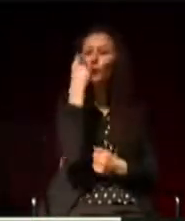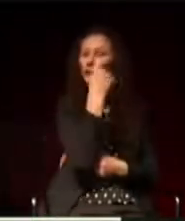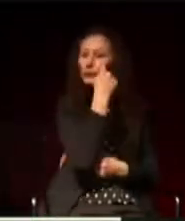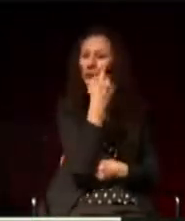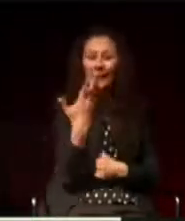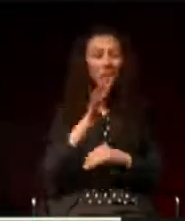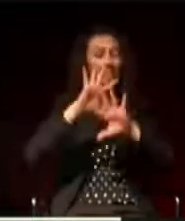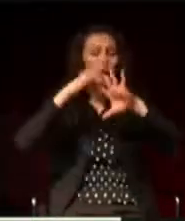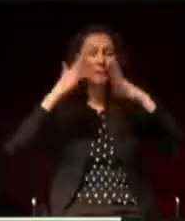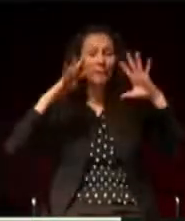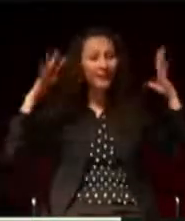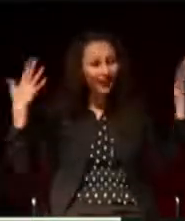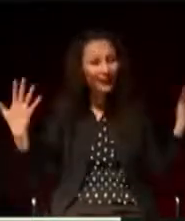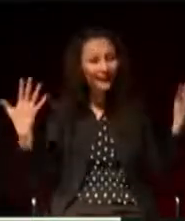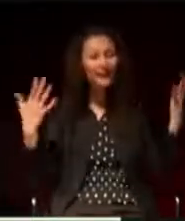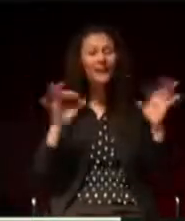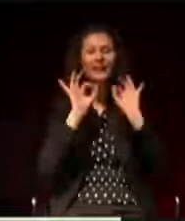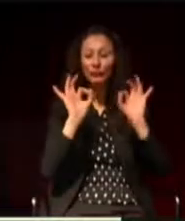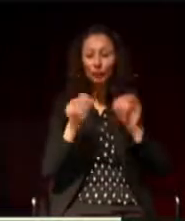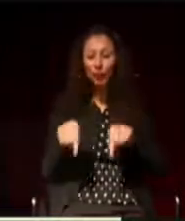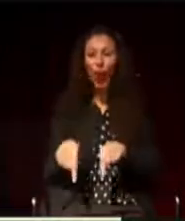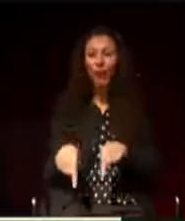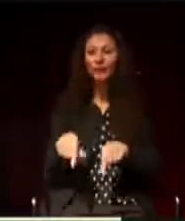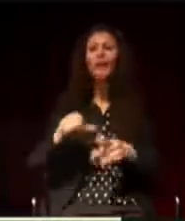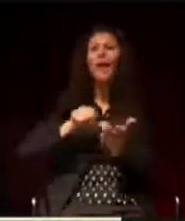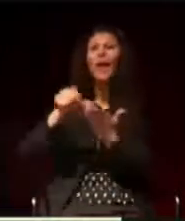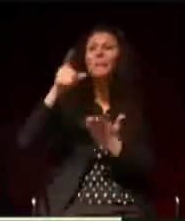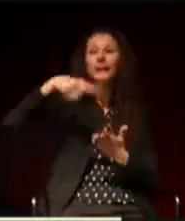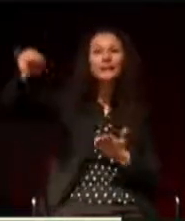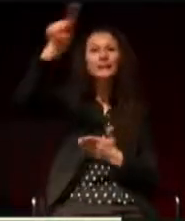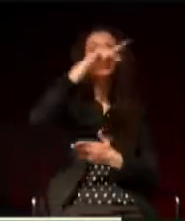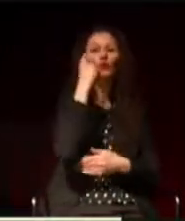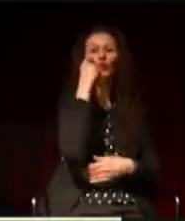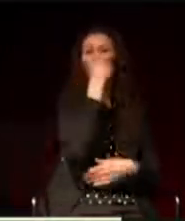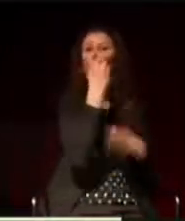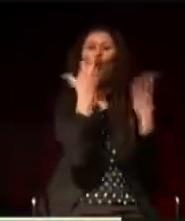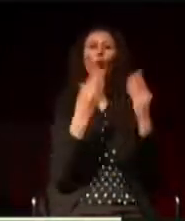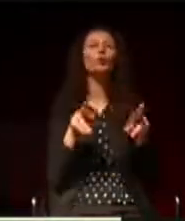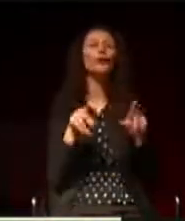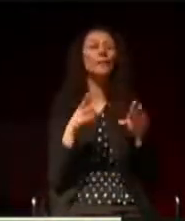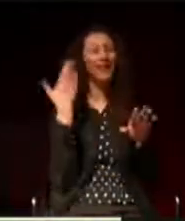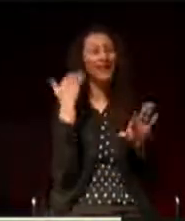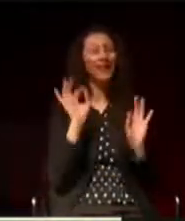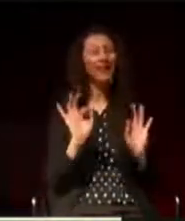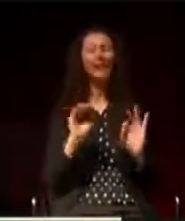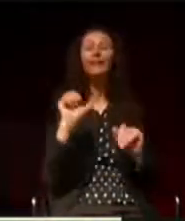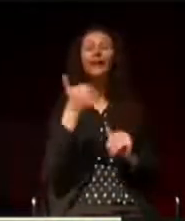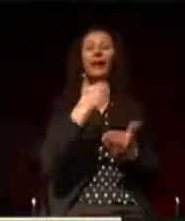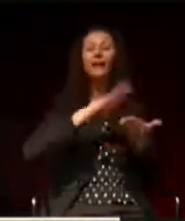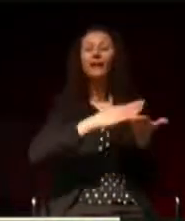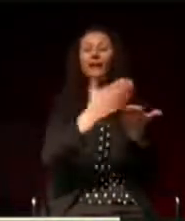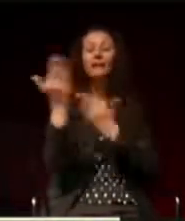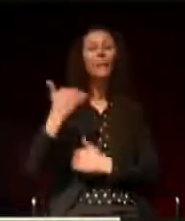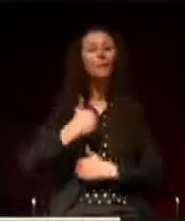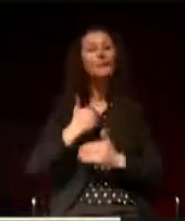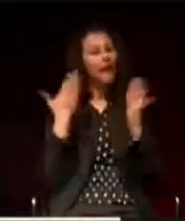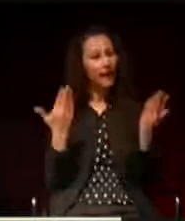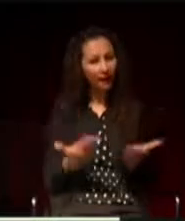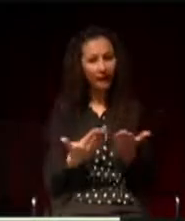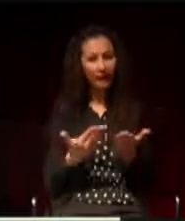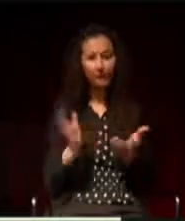gözleri pırıl pırıldı. Tıpkı şu an buradaki hepinizin gözlerinde olduğu gibi. Değerli arkadaşlar, biz eğer